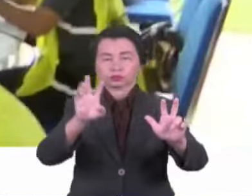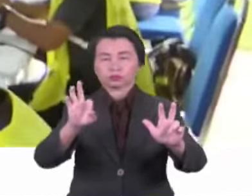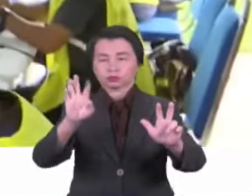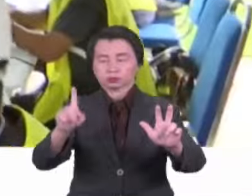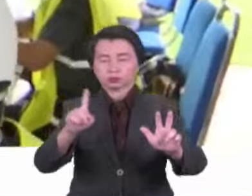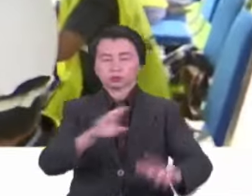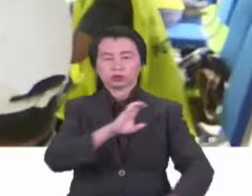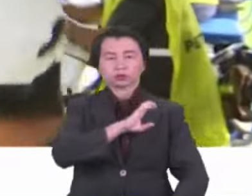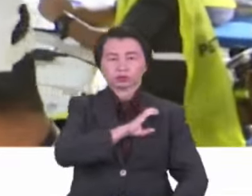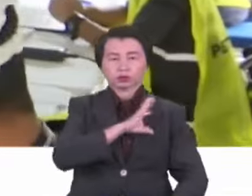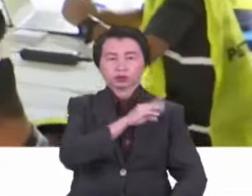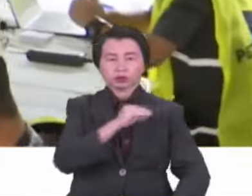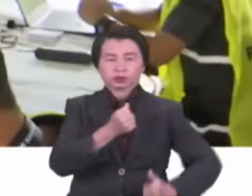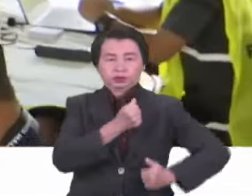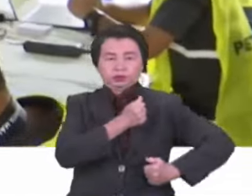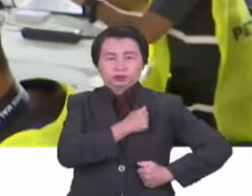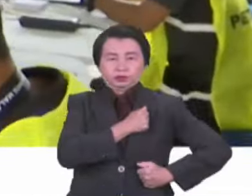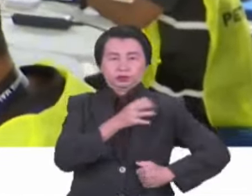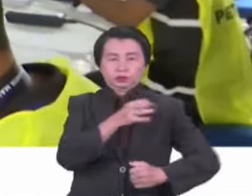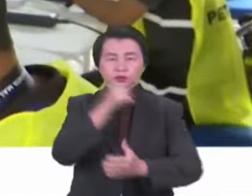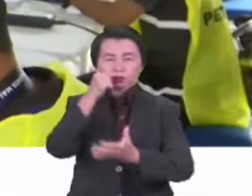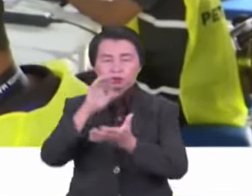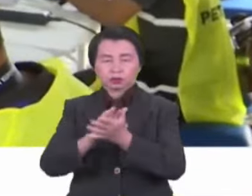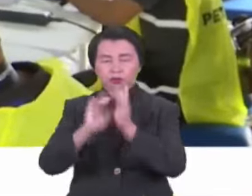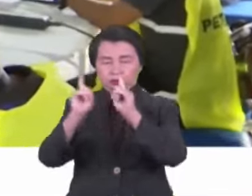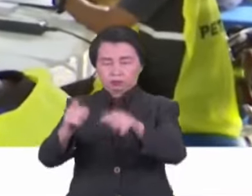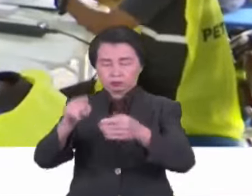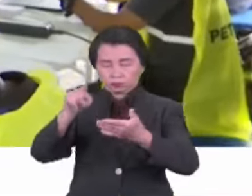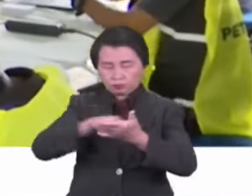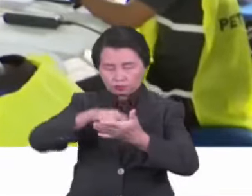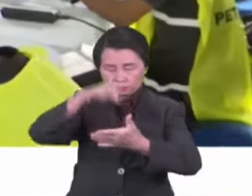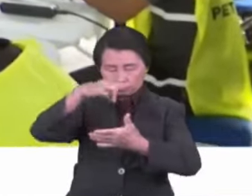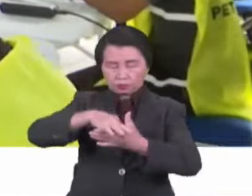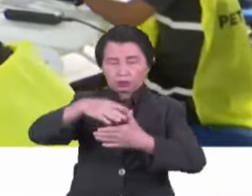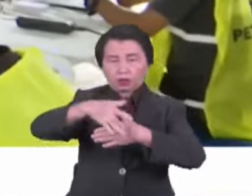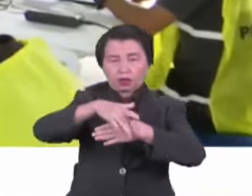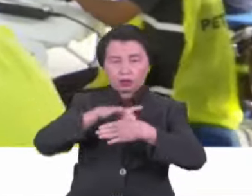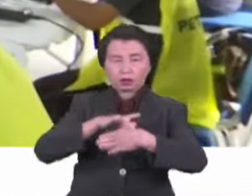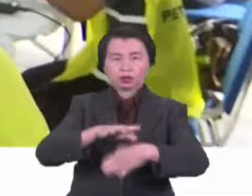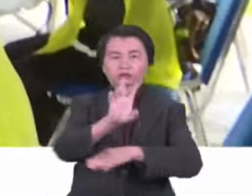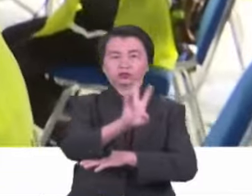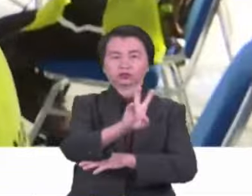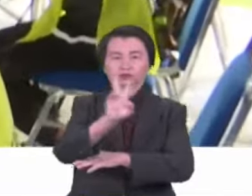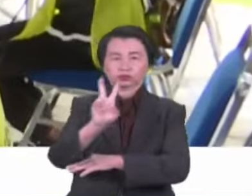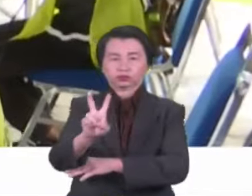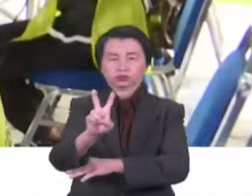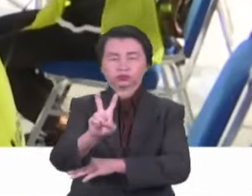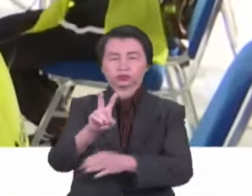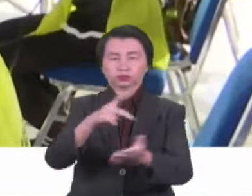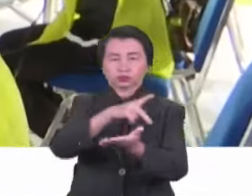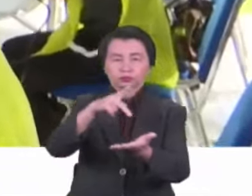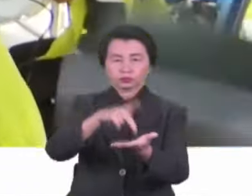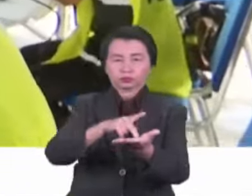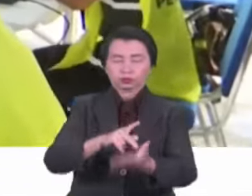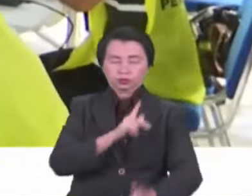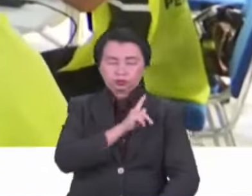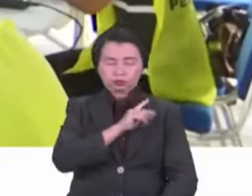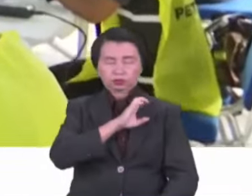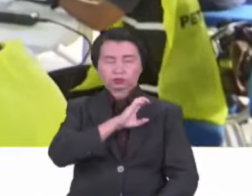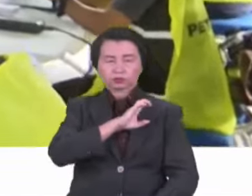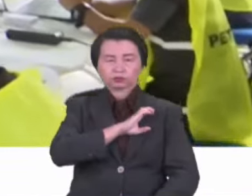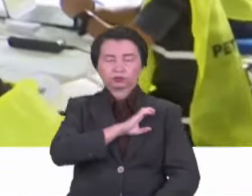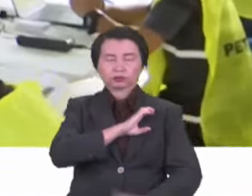31,291 anggota polis dan tentera serta pasangan melaksanakan tanggungjawab sebagai pengundi awal di 72 pusat mengundi. Ketua Polis Negeri,